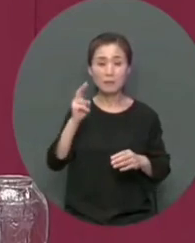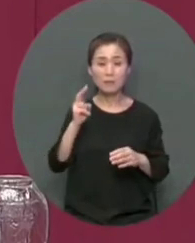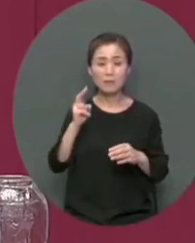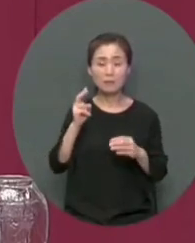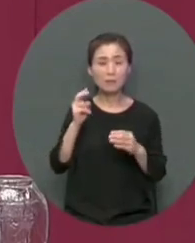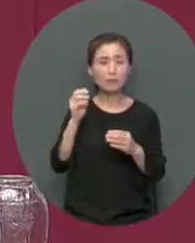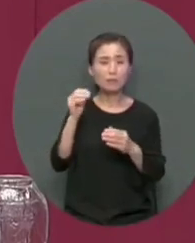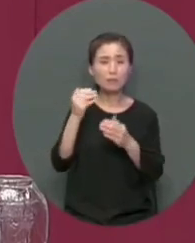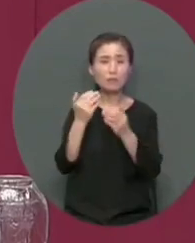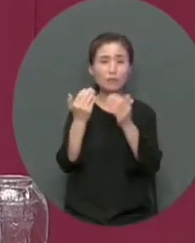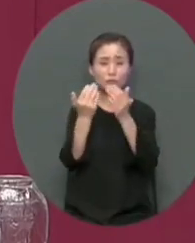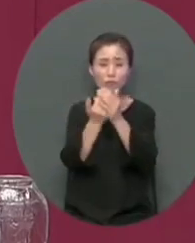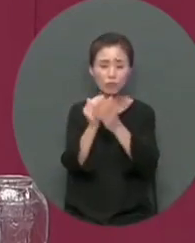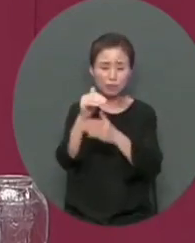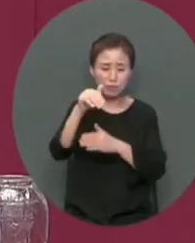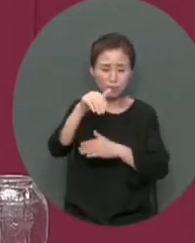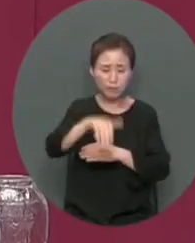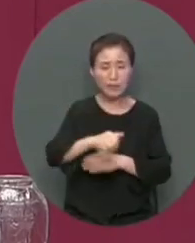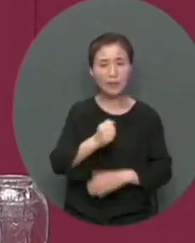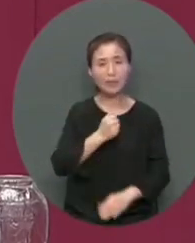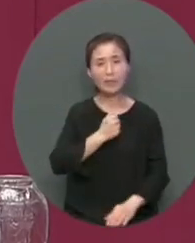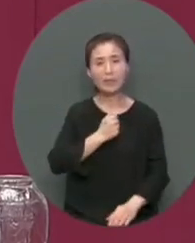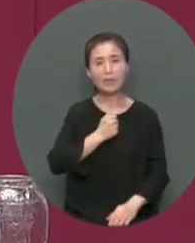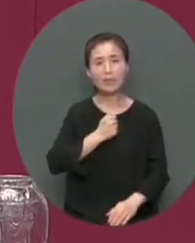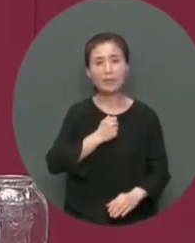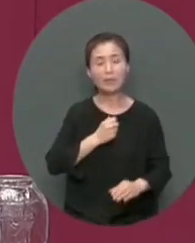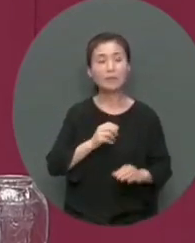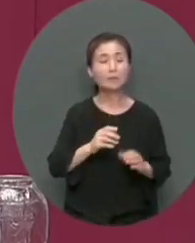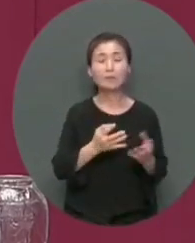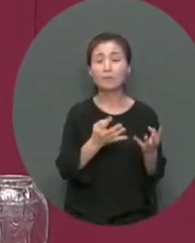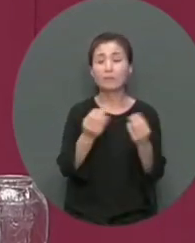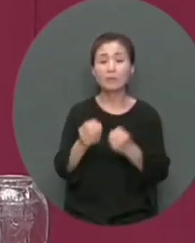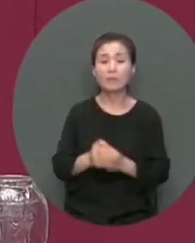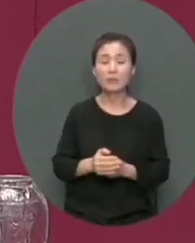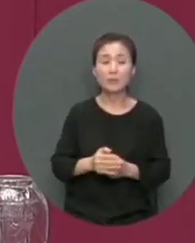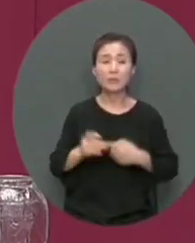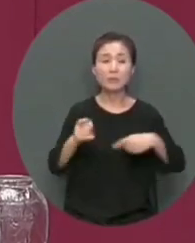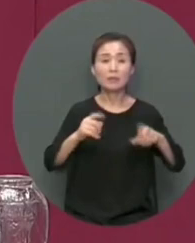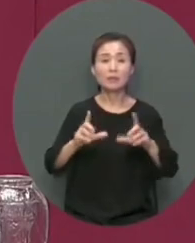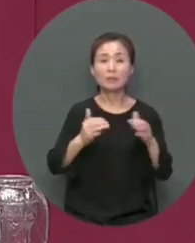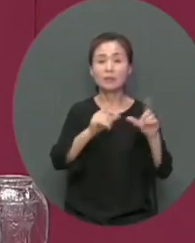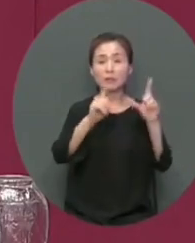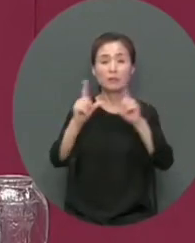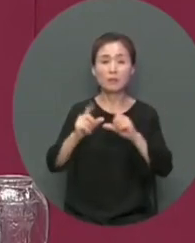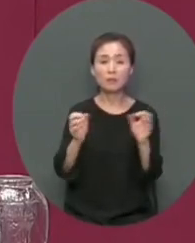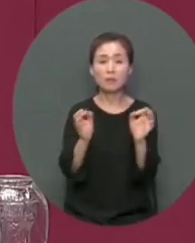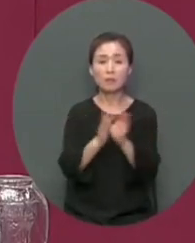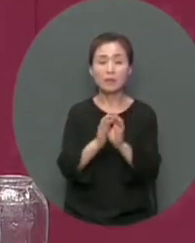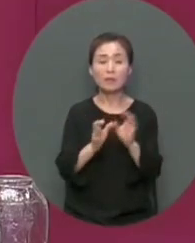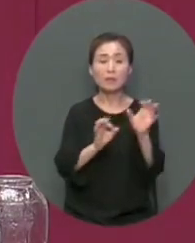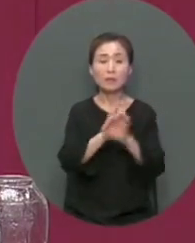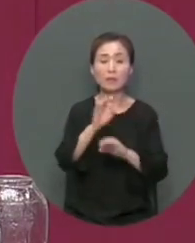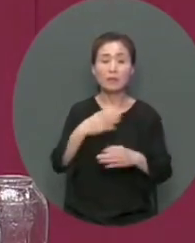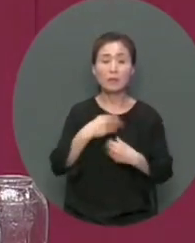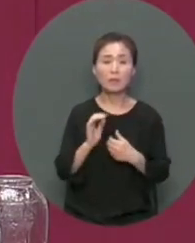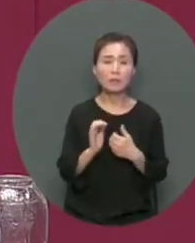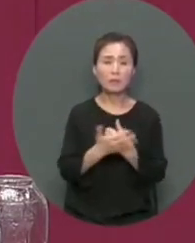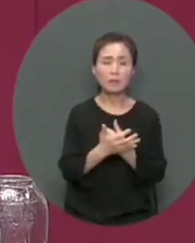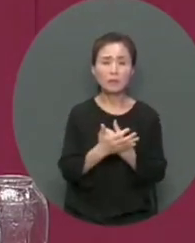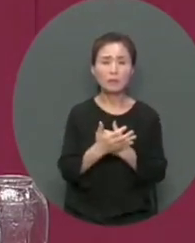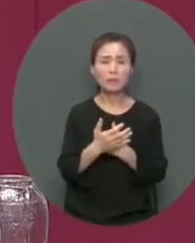단식이 대한민국에 가득 차고 있습니다. 정치와 민생은 실종되고 경제와 안보는 벼랑 끝에